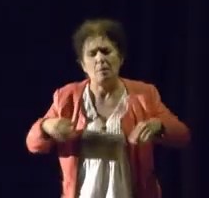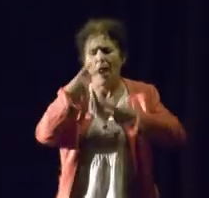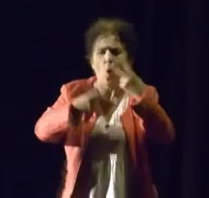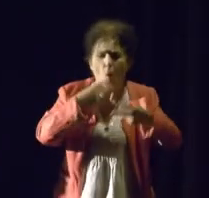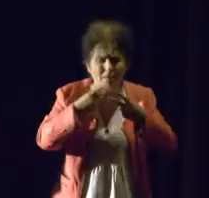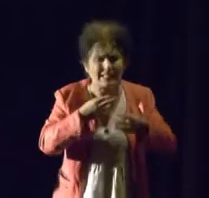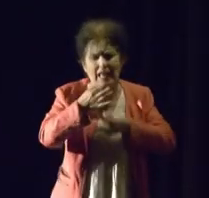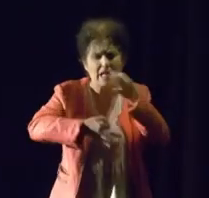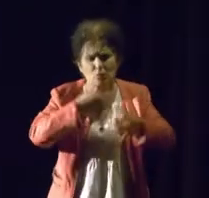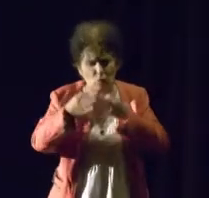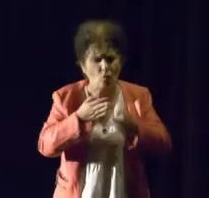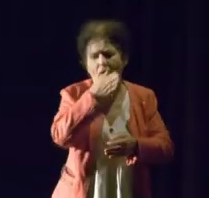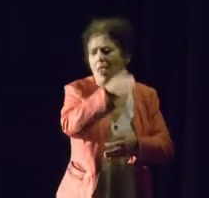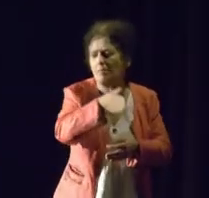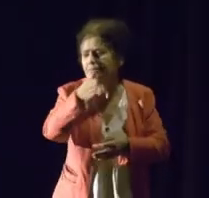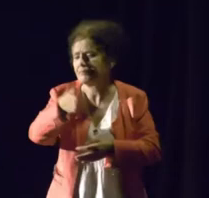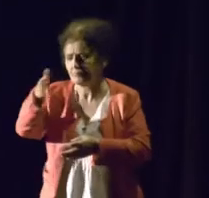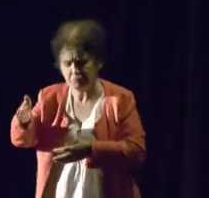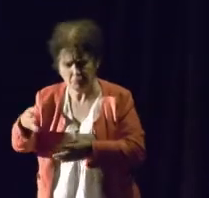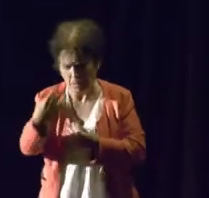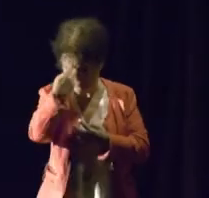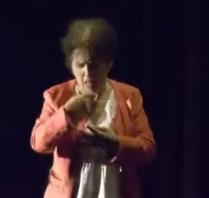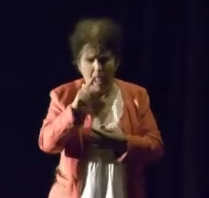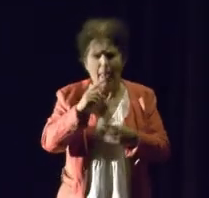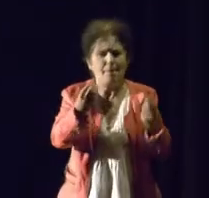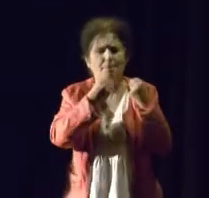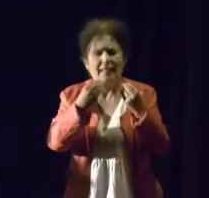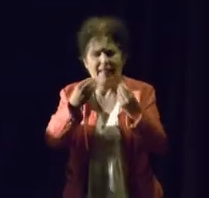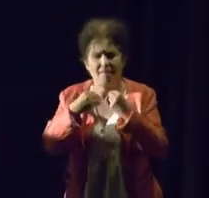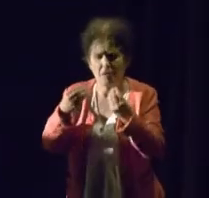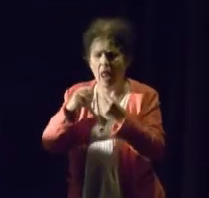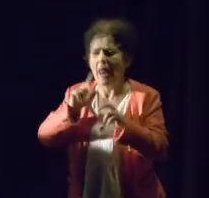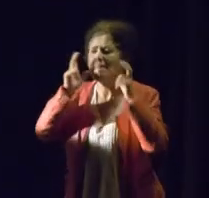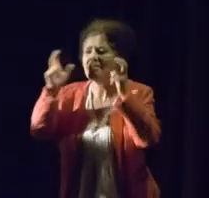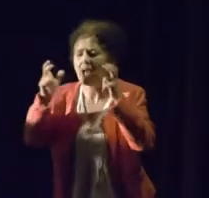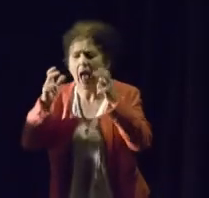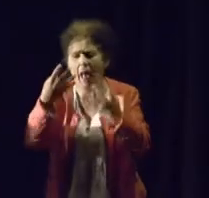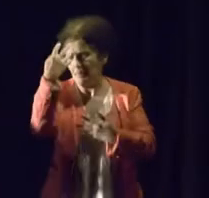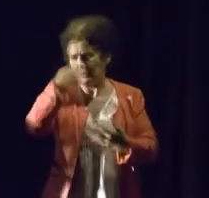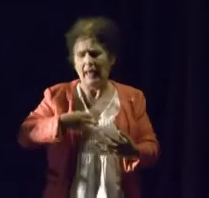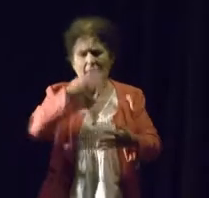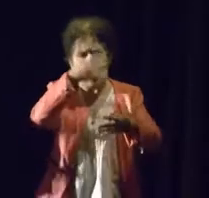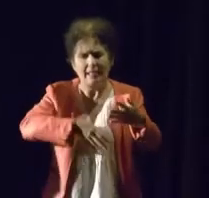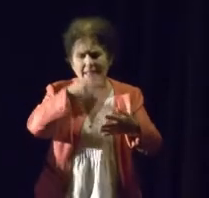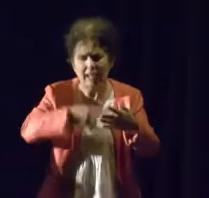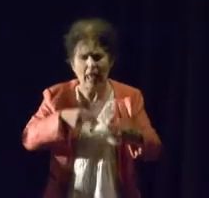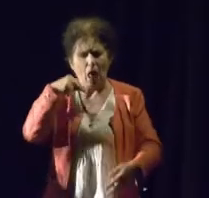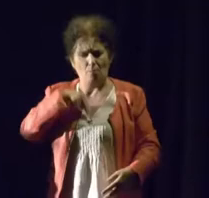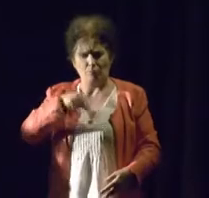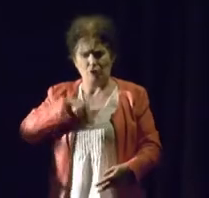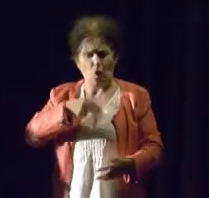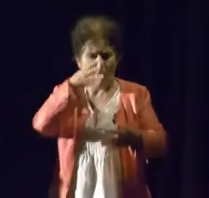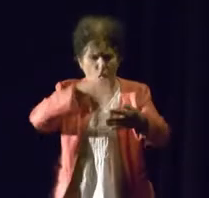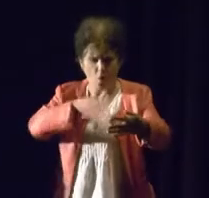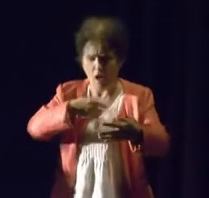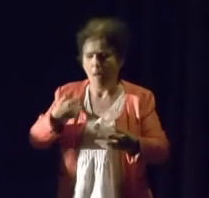комисии, испитување и слично, не ми држеа предавања, не ми викаа психијатри, психолози, не го викнаа